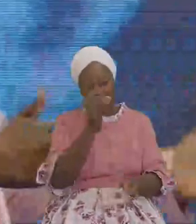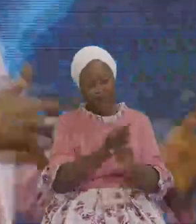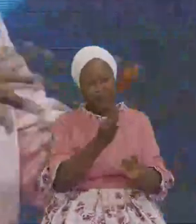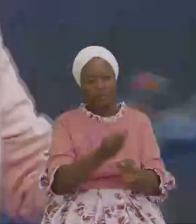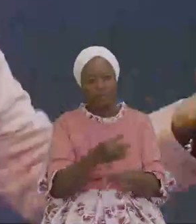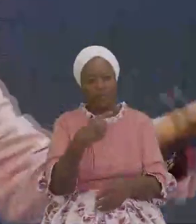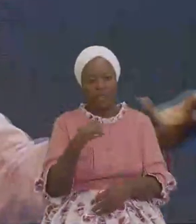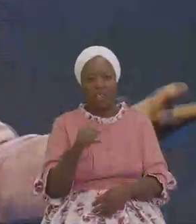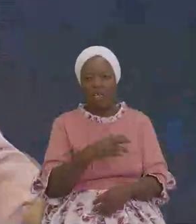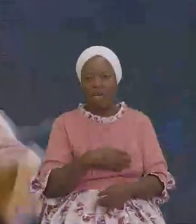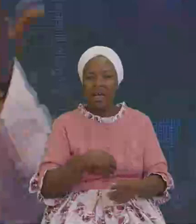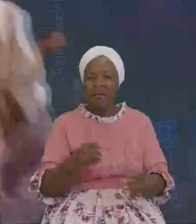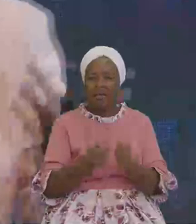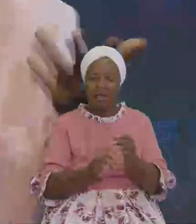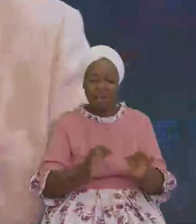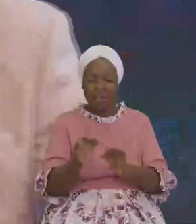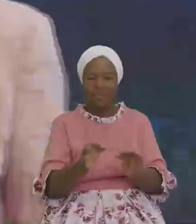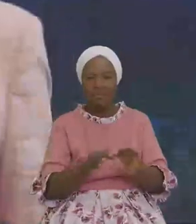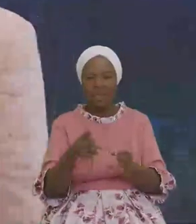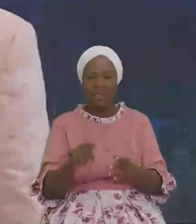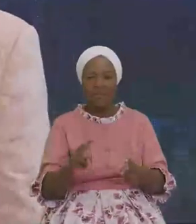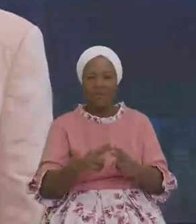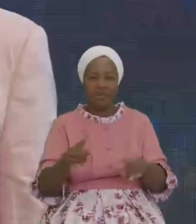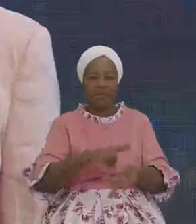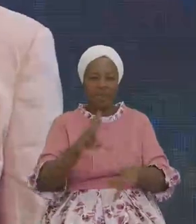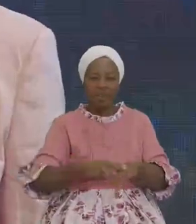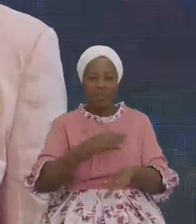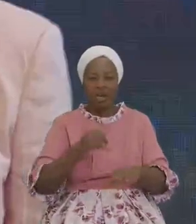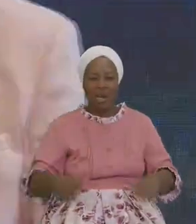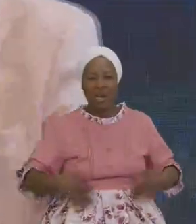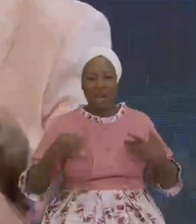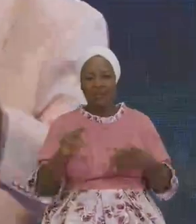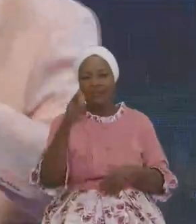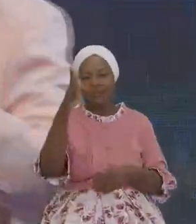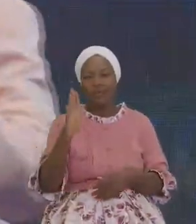Il dit, cette parole digne d'être reçu